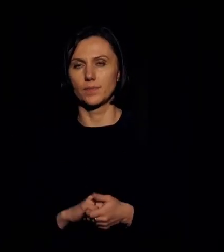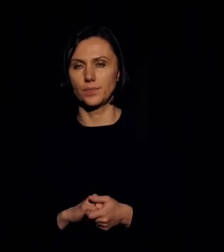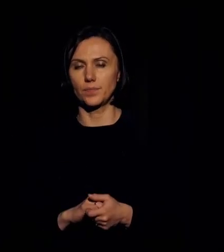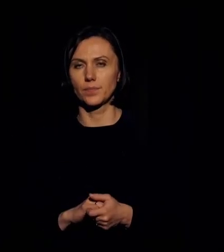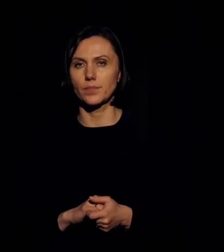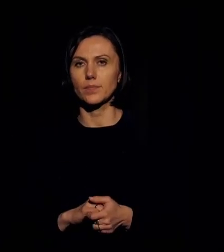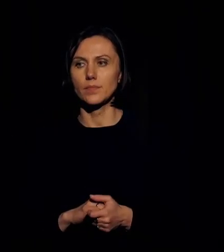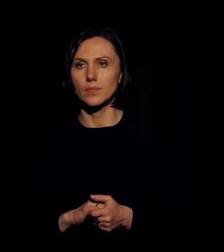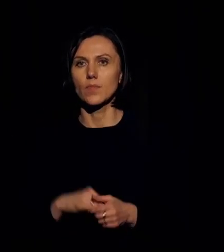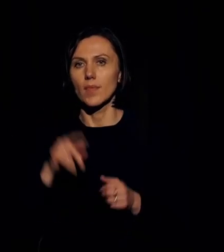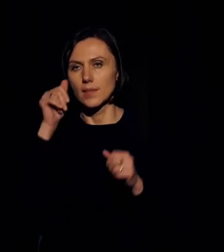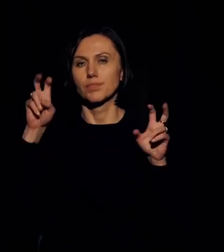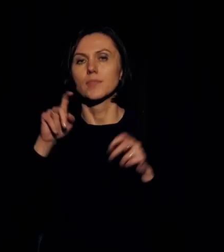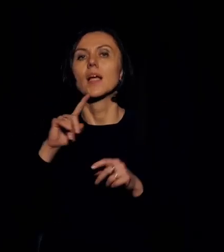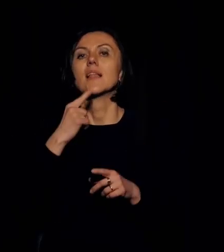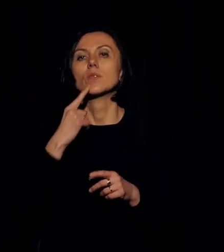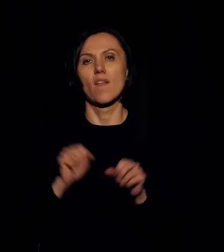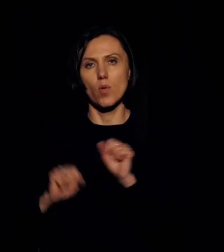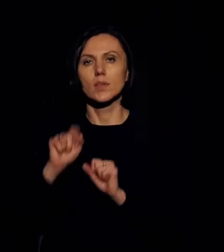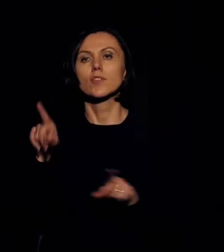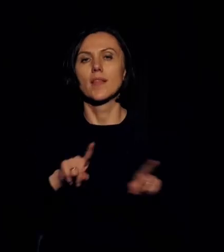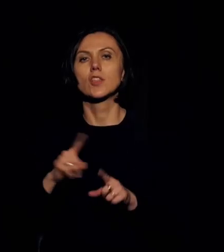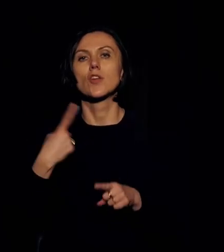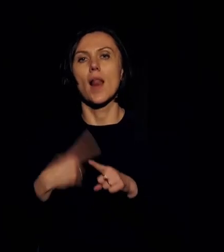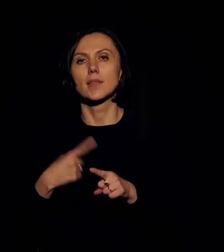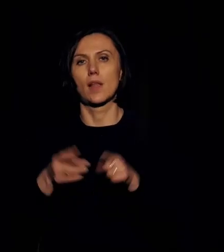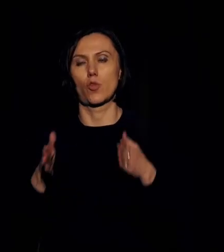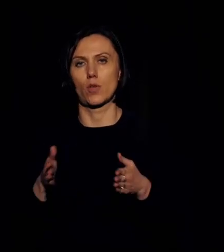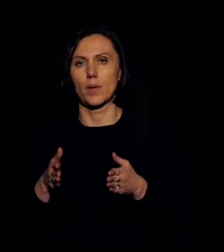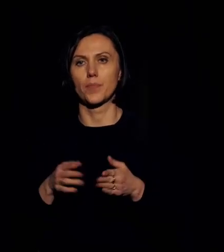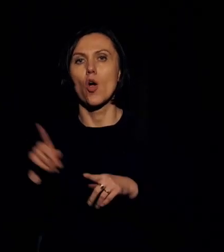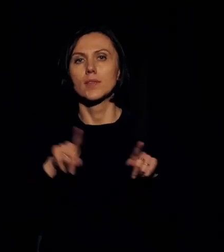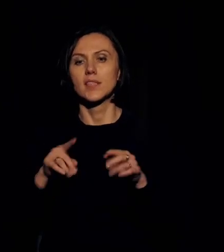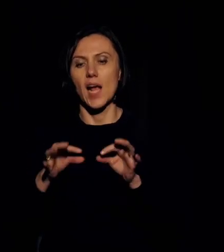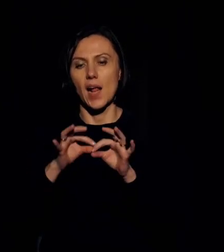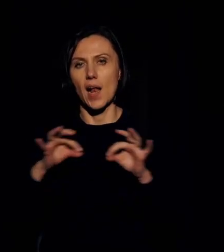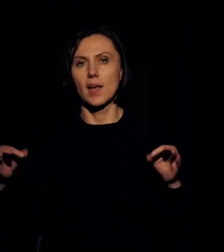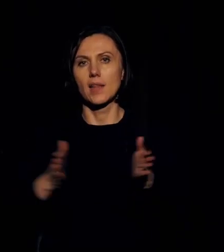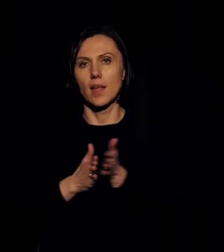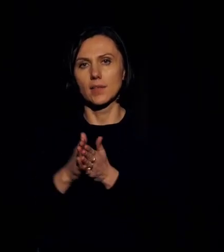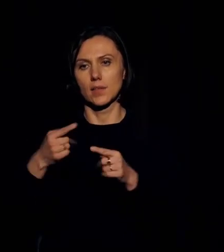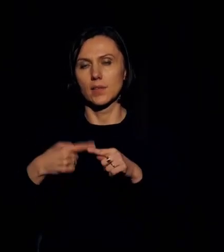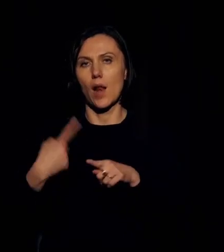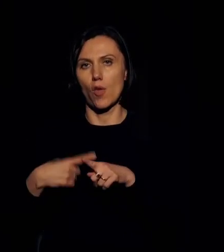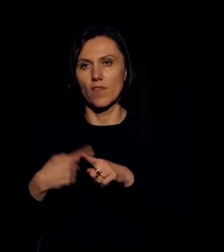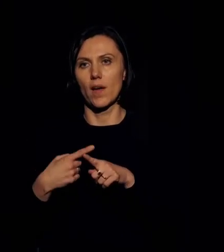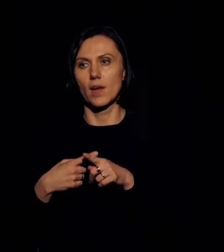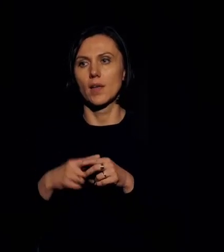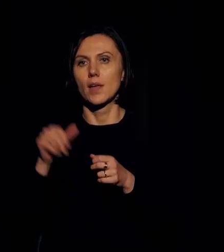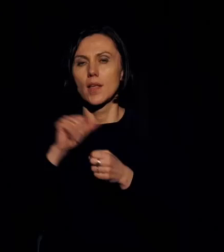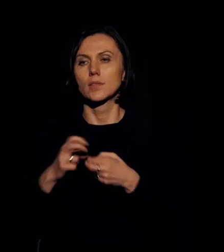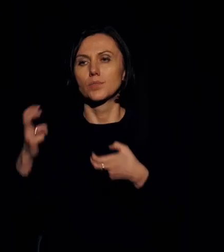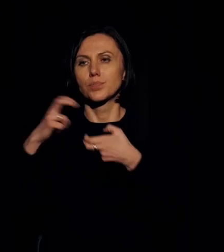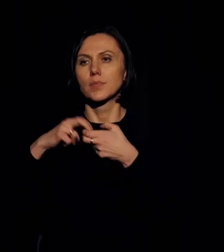Nazwa żelazna droga z włoskiego oznacza linę stalową, którą ubezpieczone są trasy